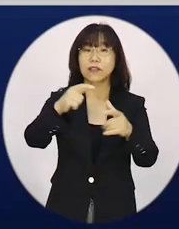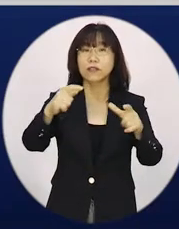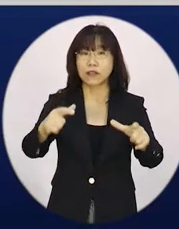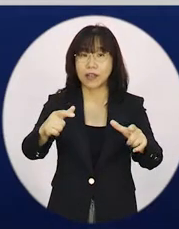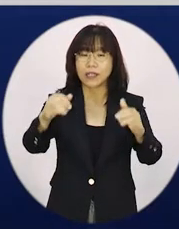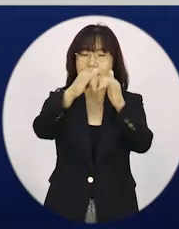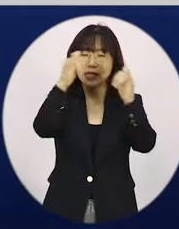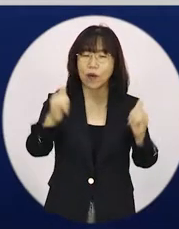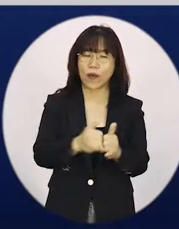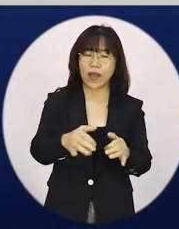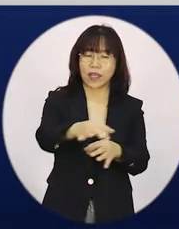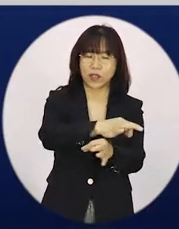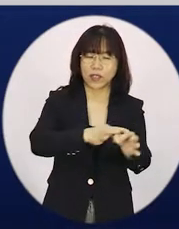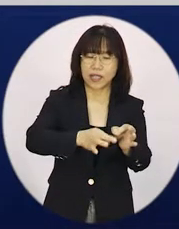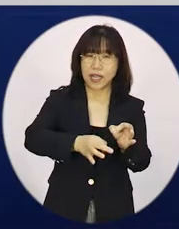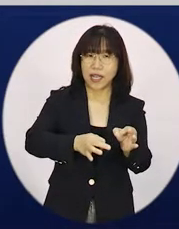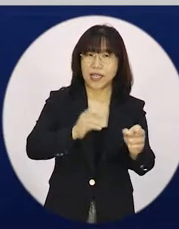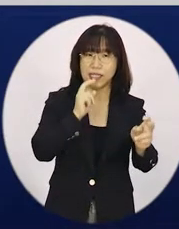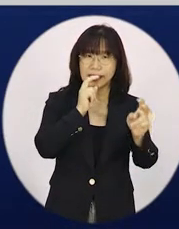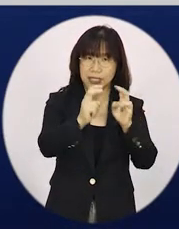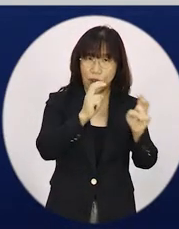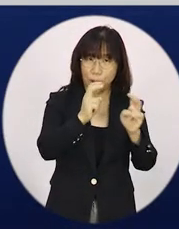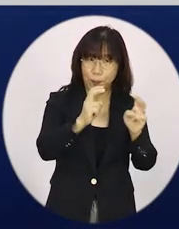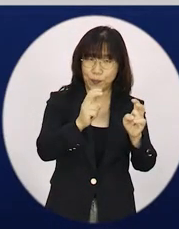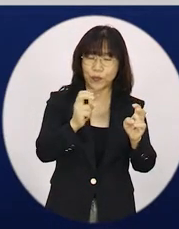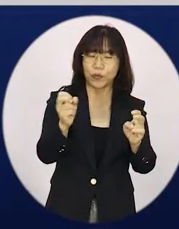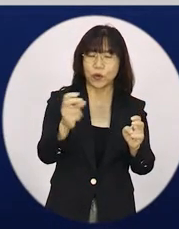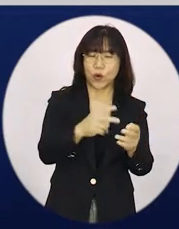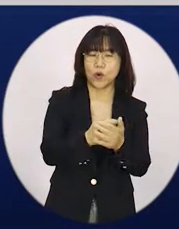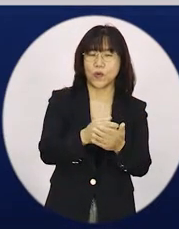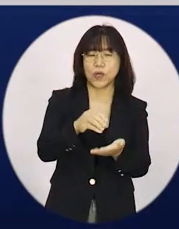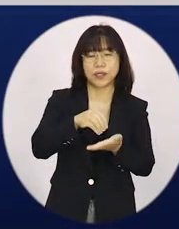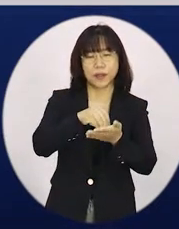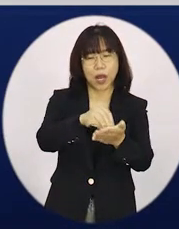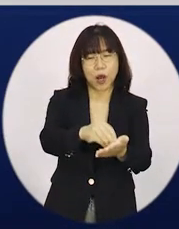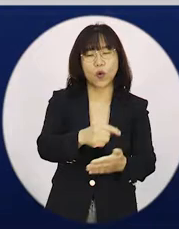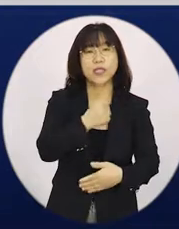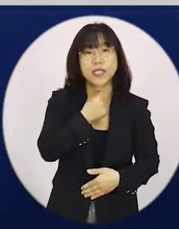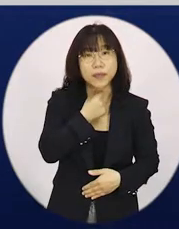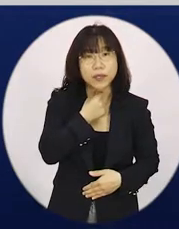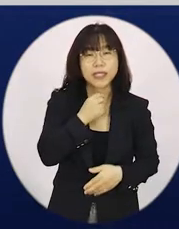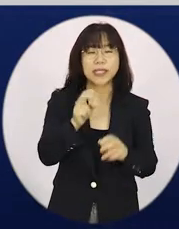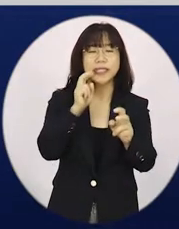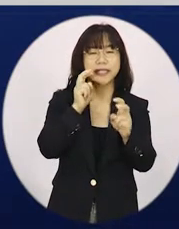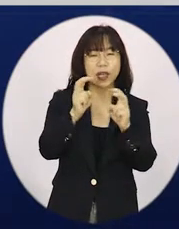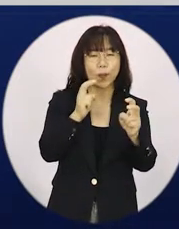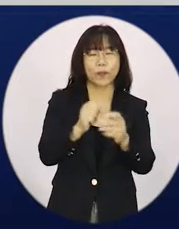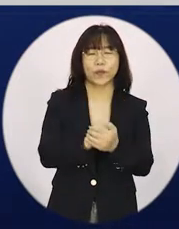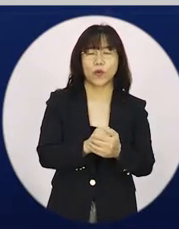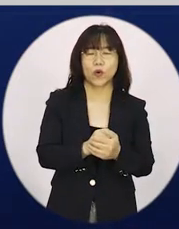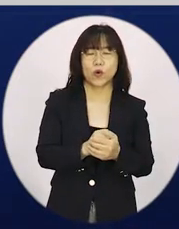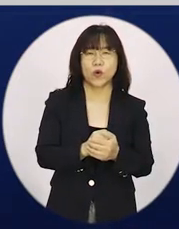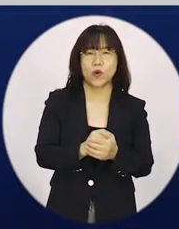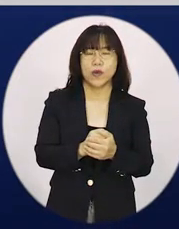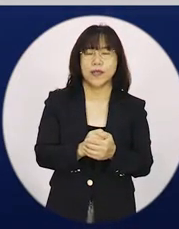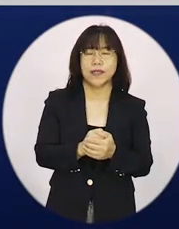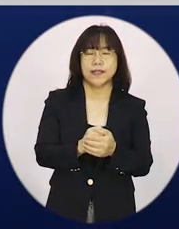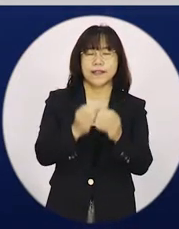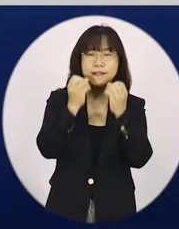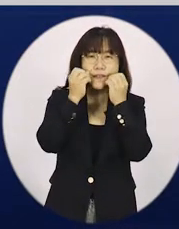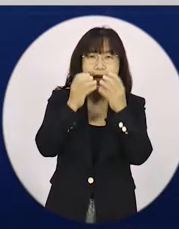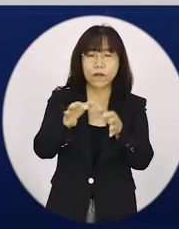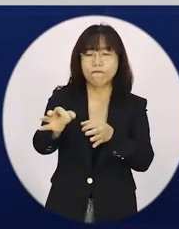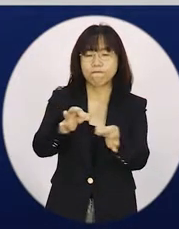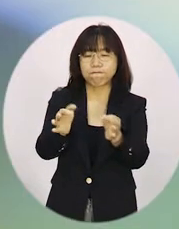강서구가 사회적 경제기업의 보금자리를 마련하고 입주를 원하는 사회적 경제기업과 예비 창업자를